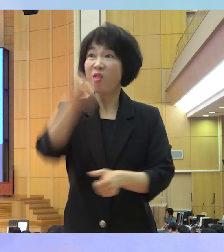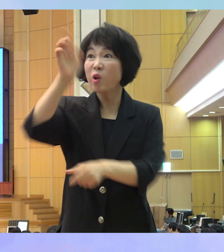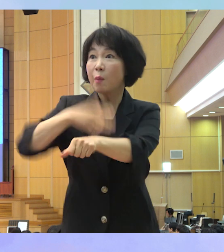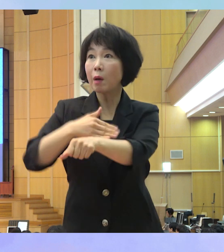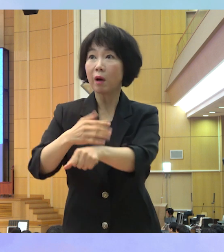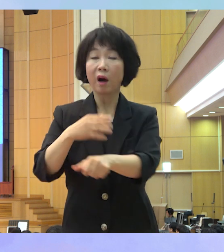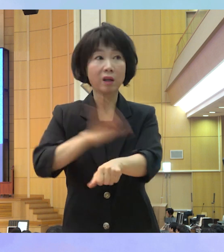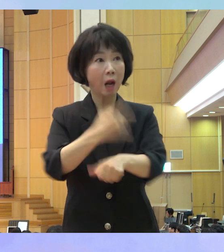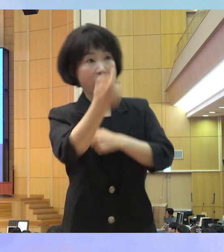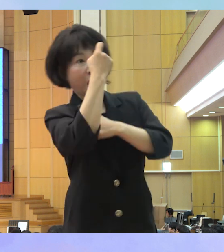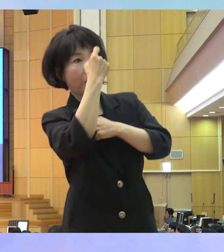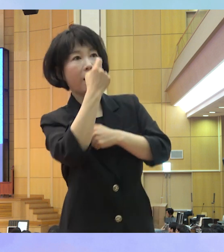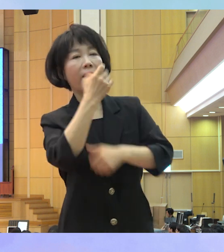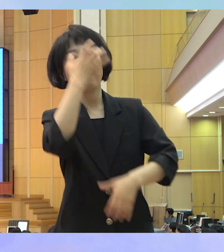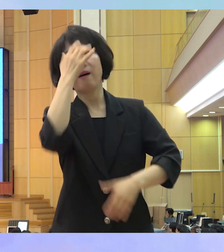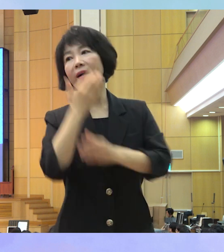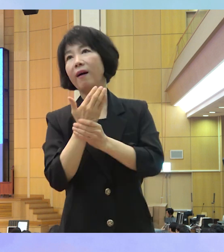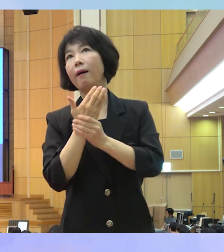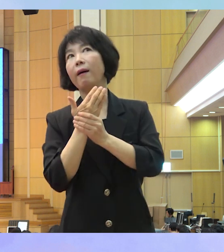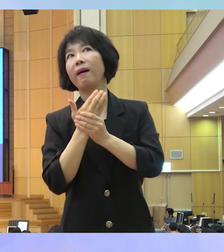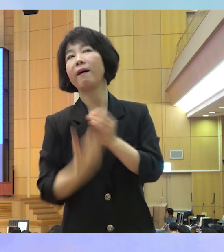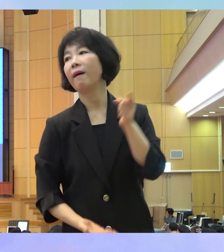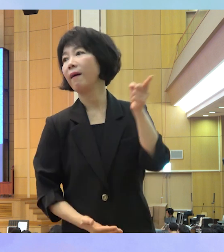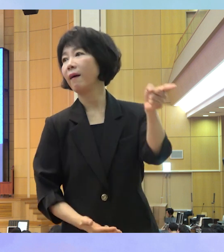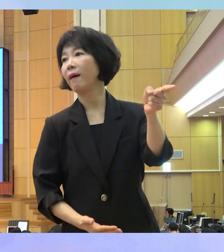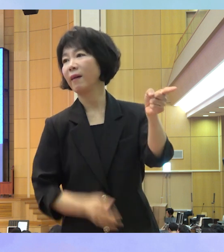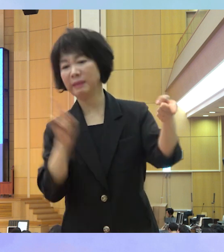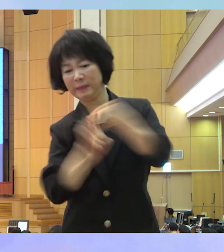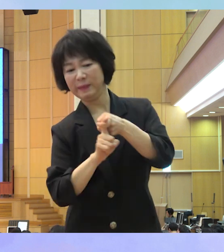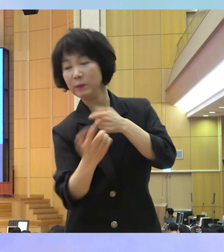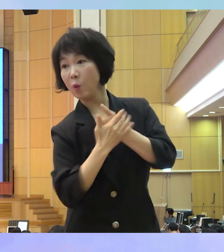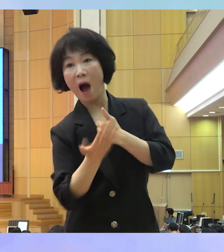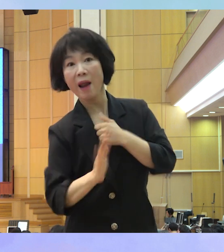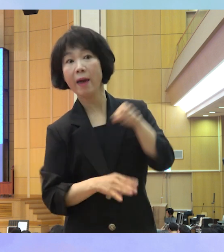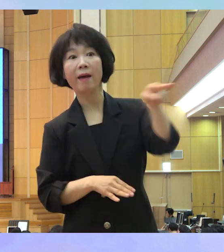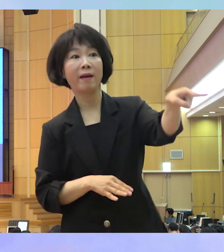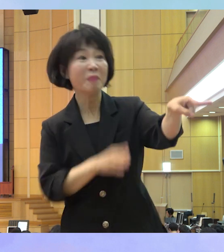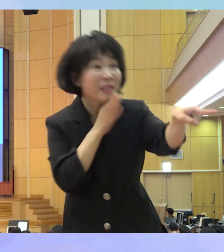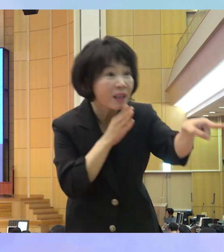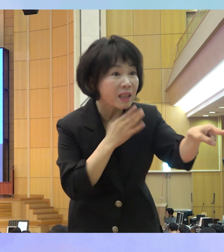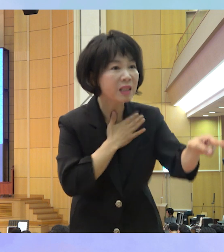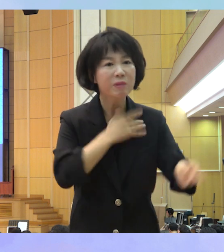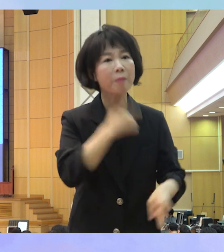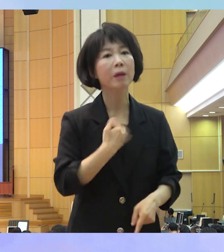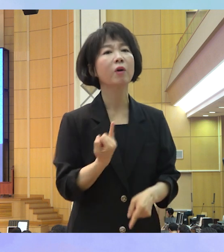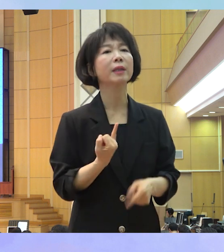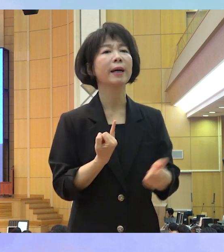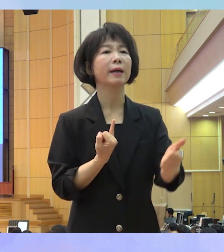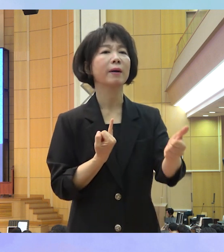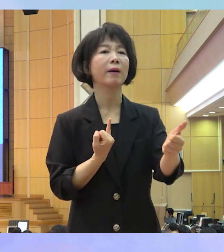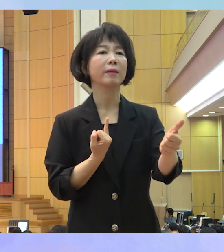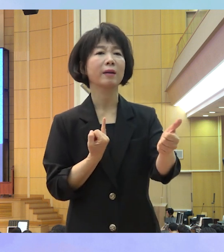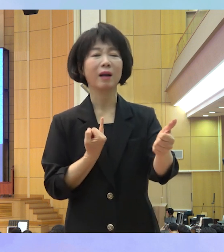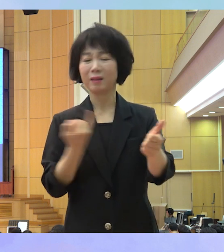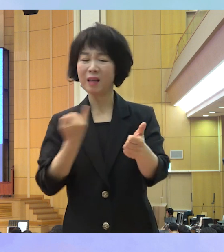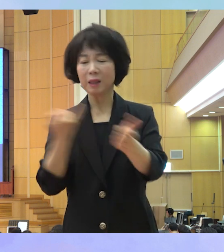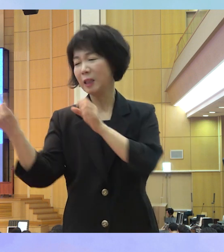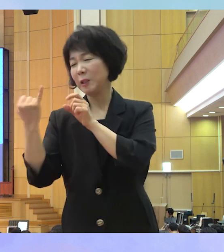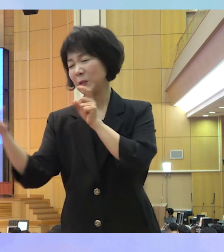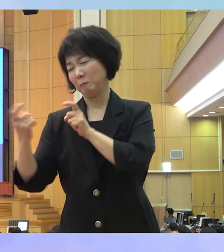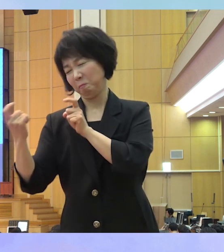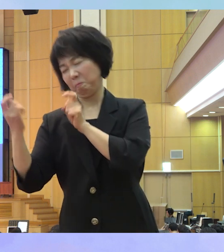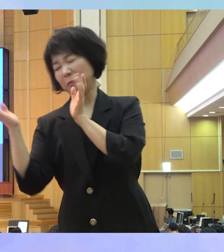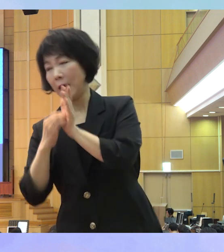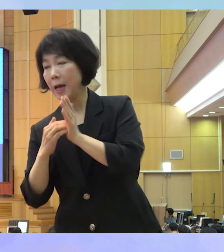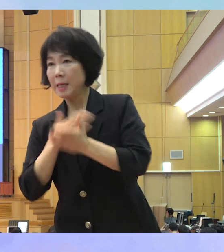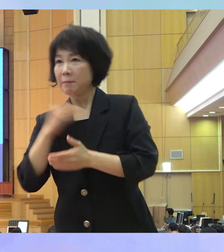핵심적으로 잘못했다고 진짜 할지라도 그렇게 말하면 얼마나 싫은지 몰라요. 그러니까 잘 들어드리는 거,